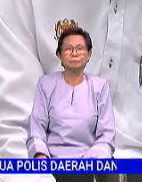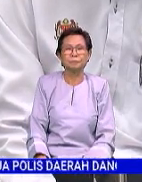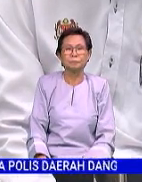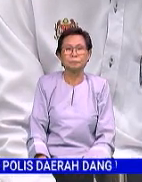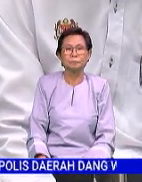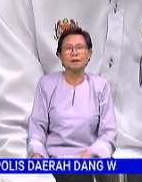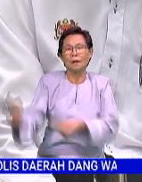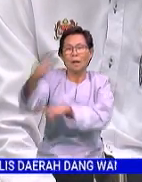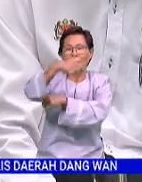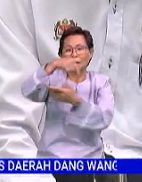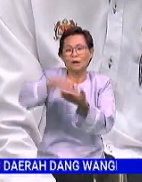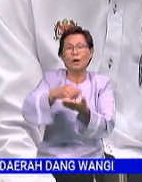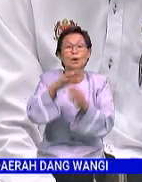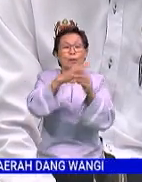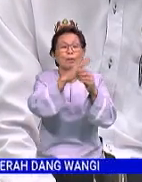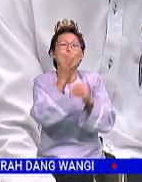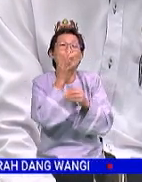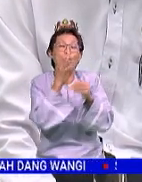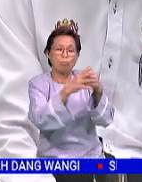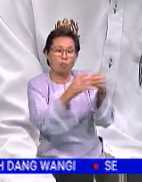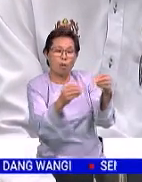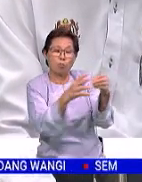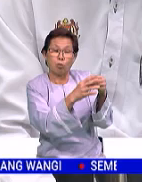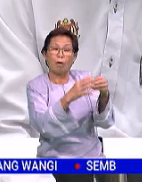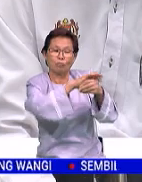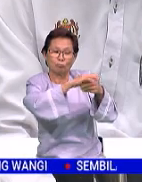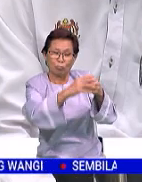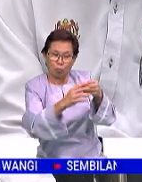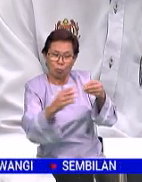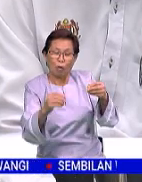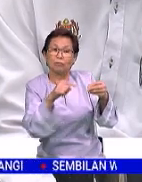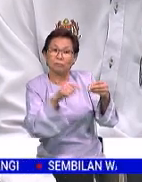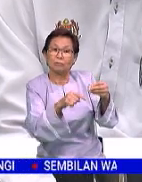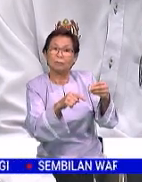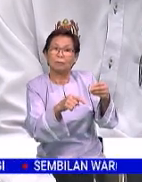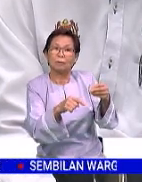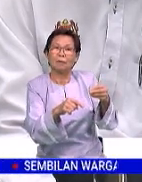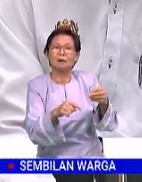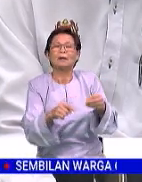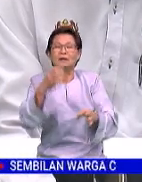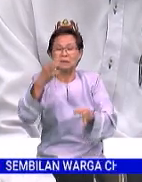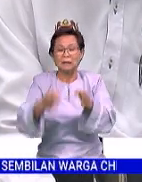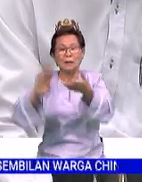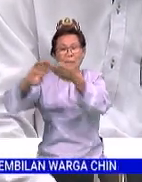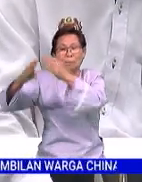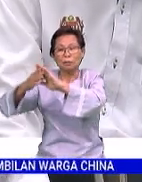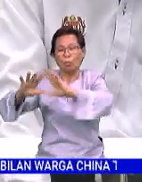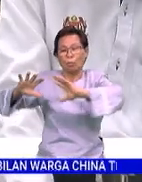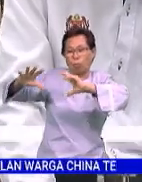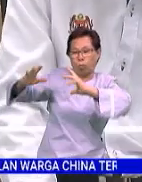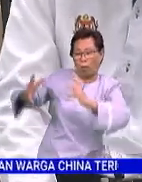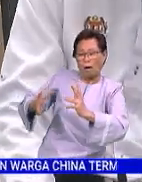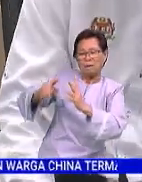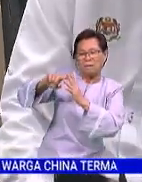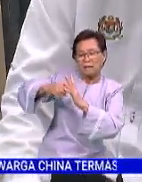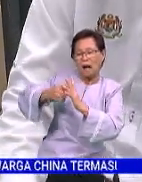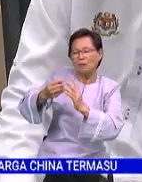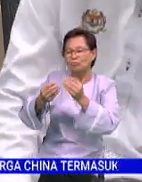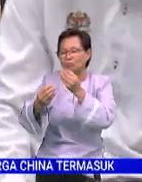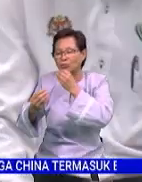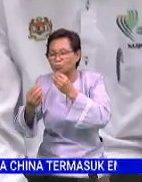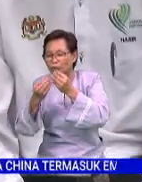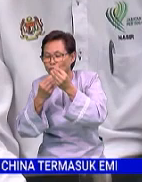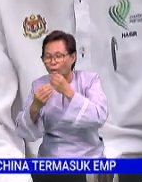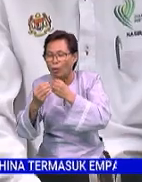Ini buah yang ada potensi dan jika masyarakat dunia mula mengambil makan